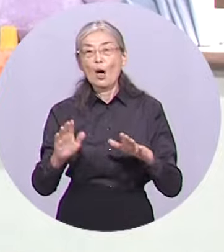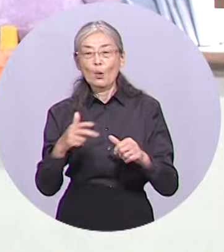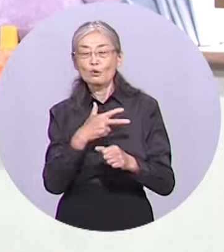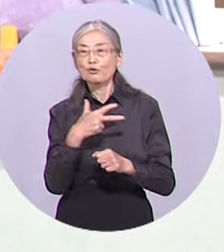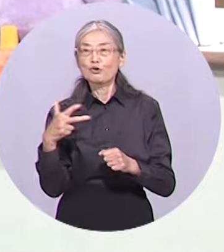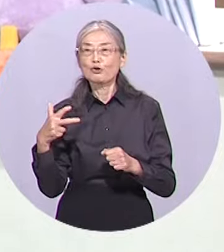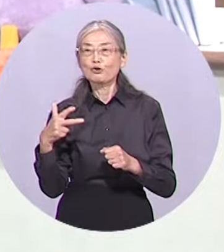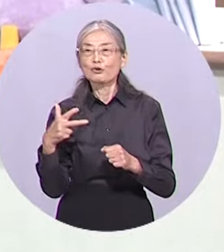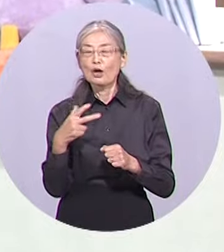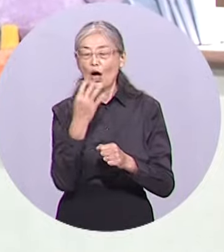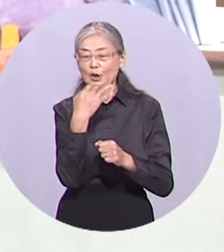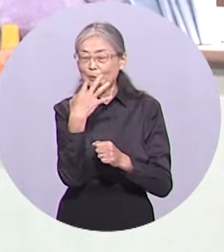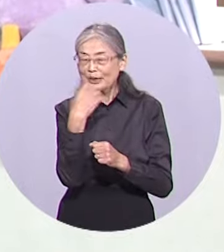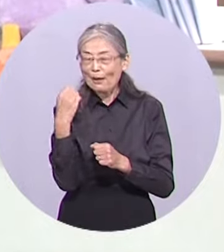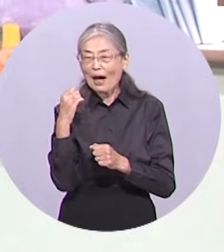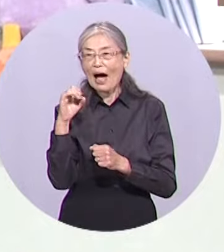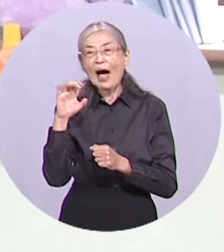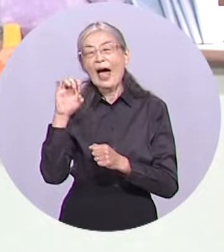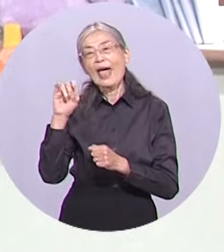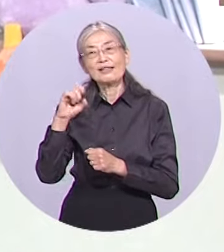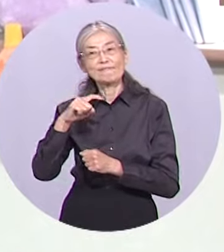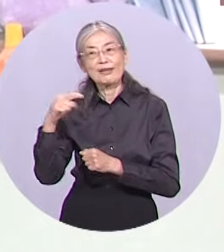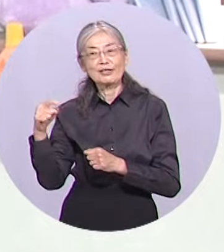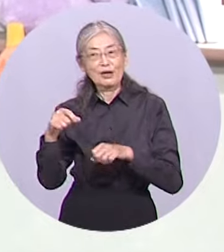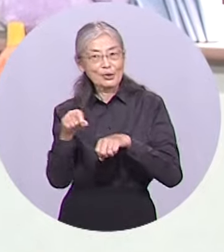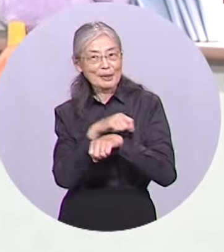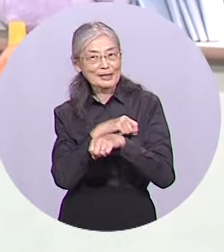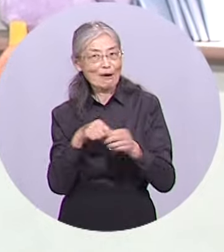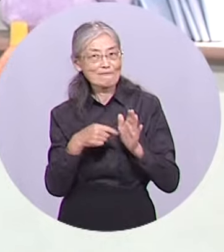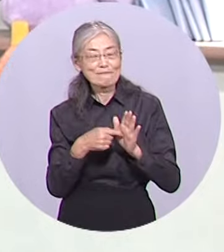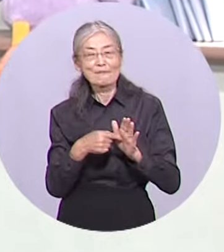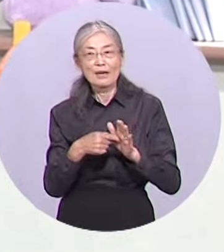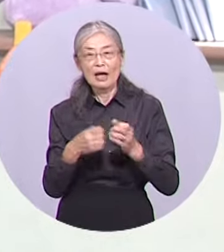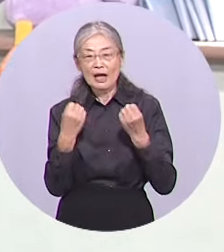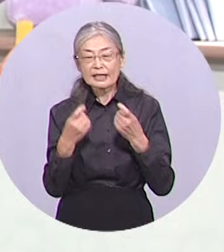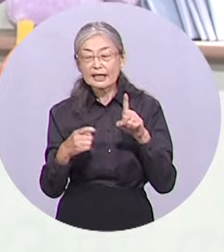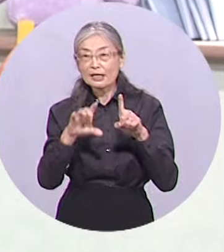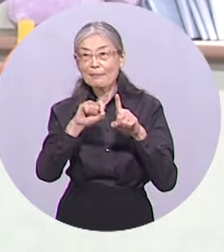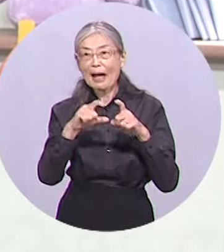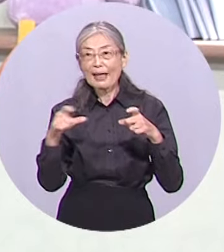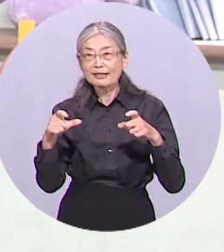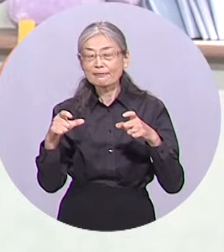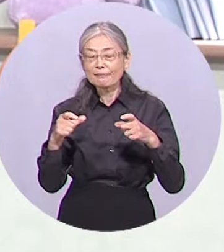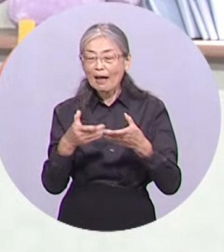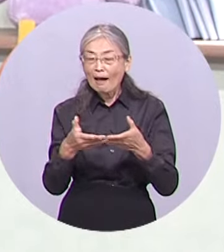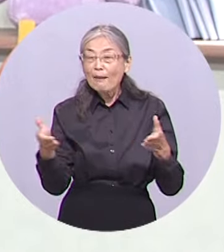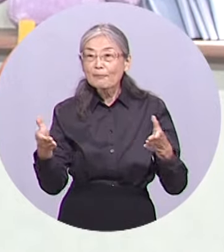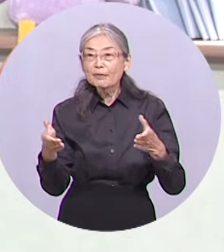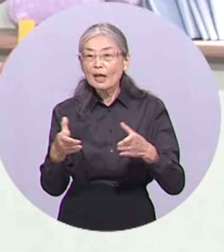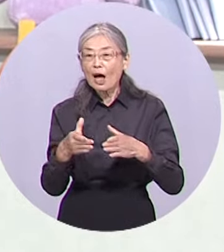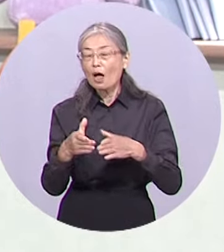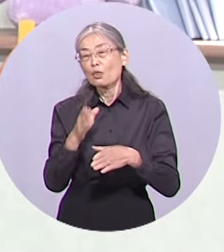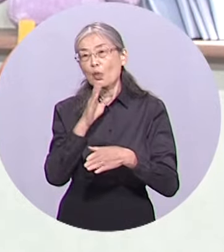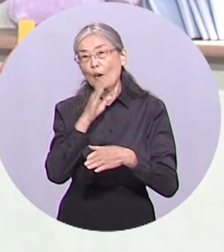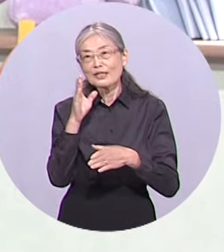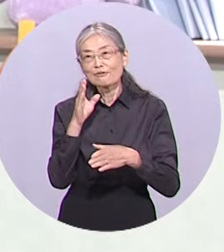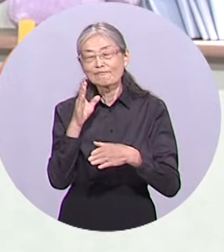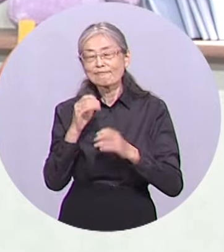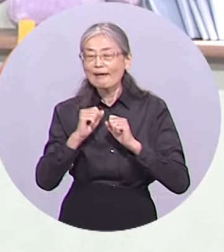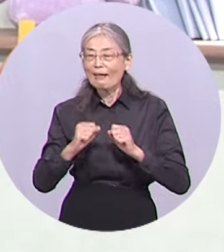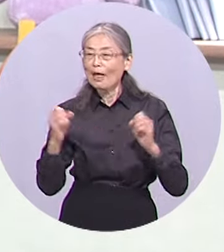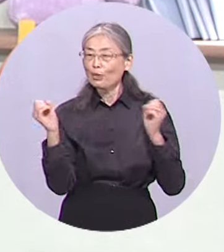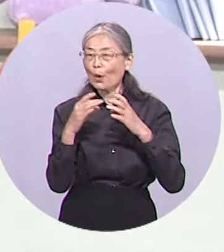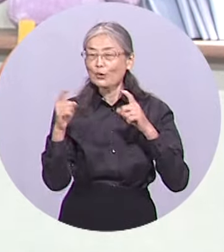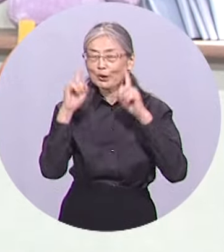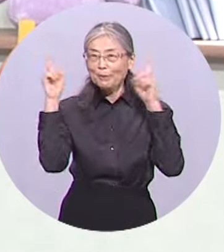はですね、渋沢栄一スペシャルということで、新一万円札の発行当日に行われたトークイベントの様子をご